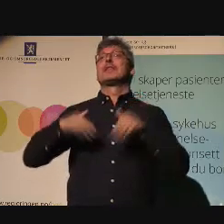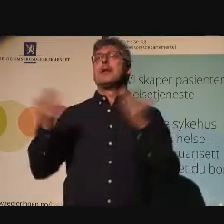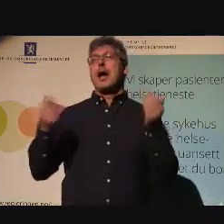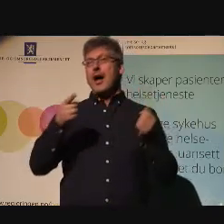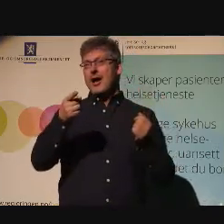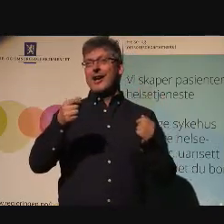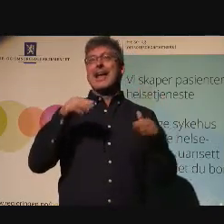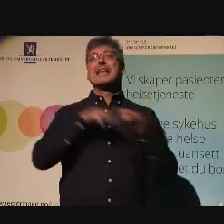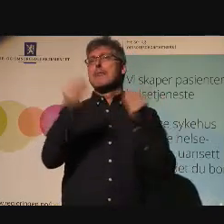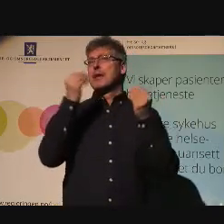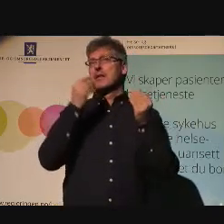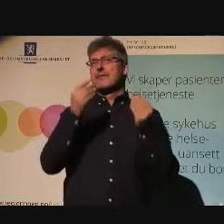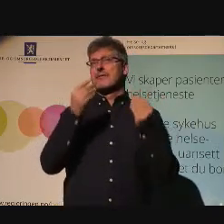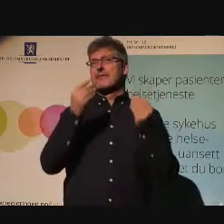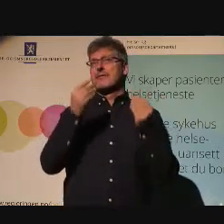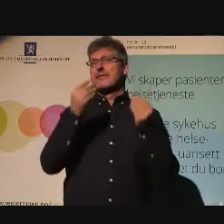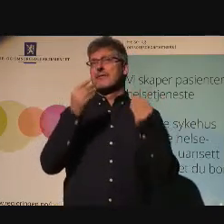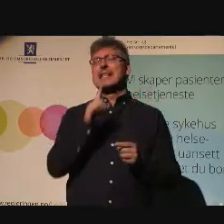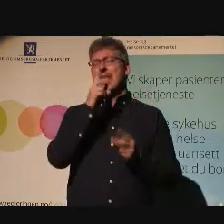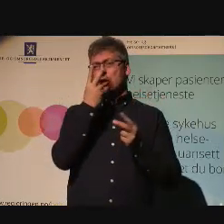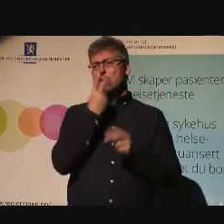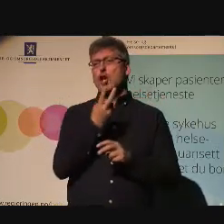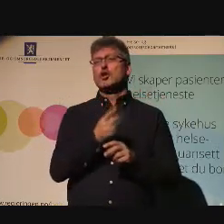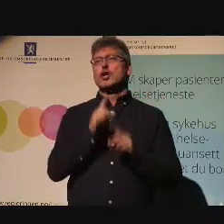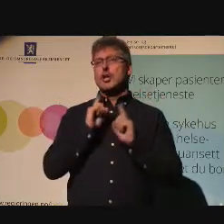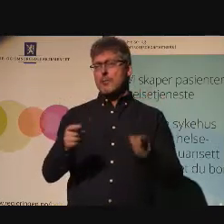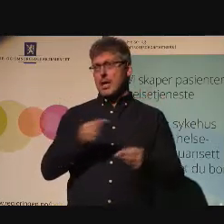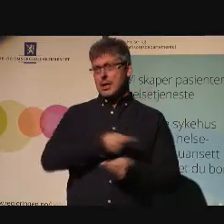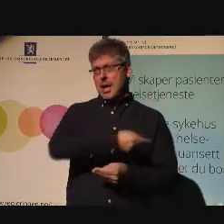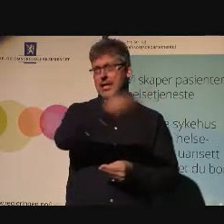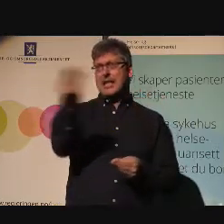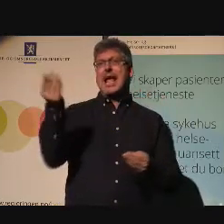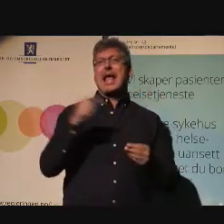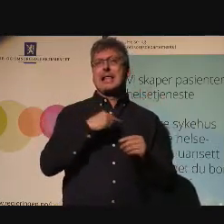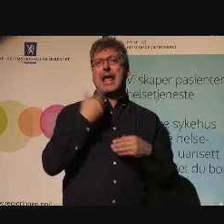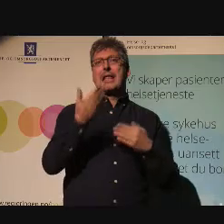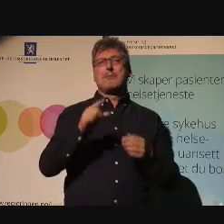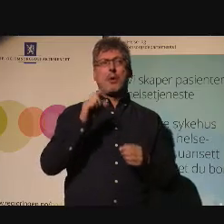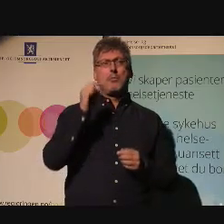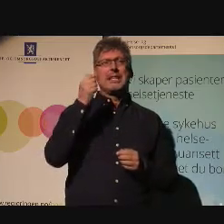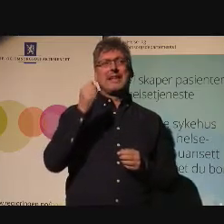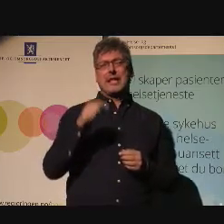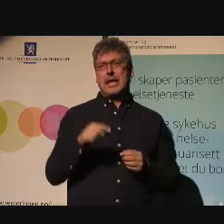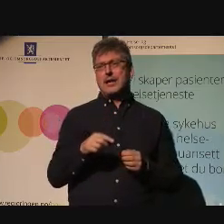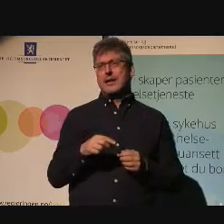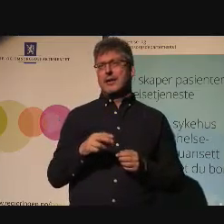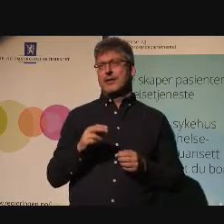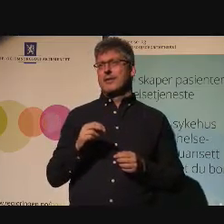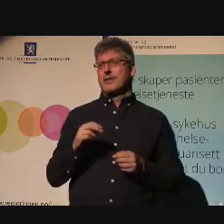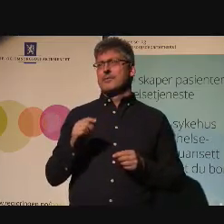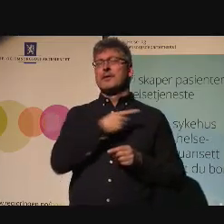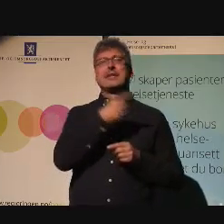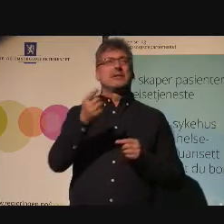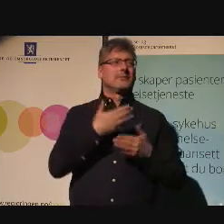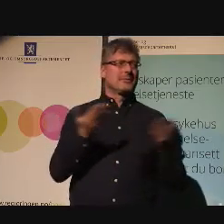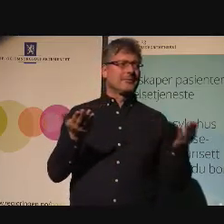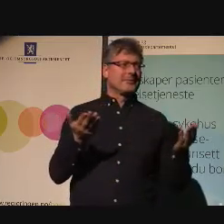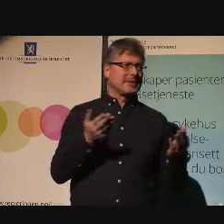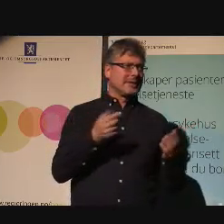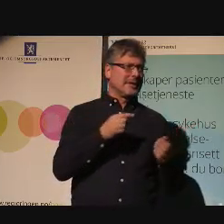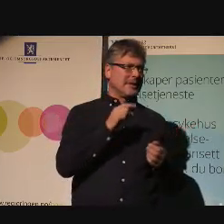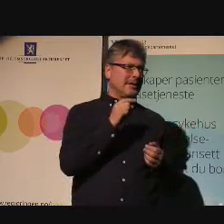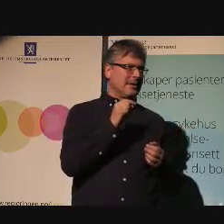lese en tilsynsrapport. Den kommer jeg til å dele på Twitter etterpå. Men for de av dere som ikke på Twitter, så det enkelt